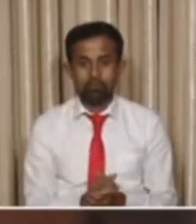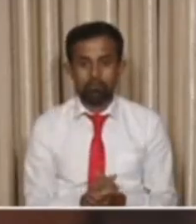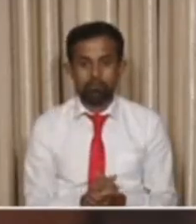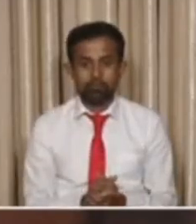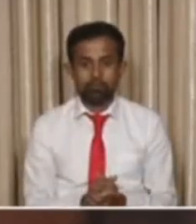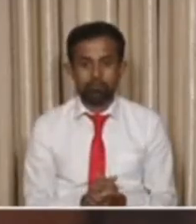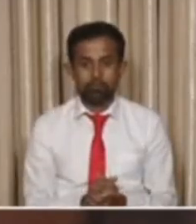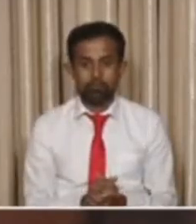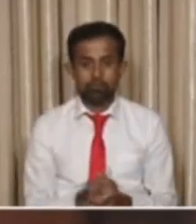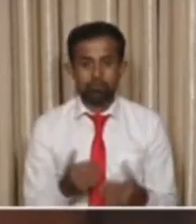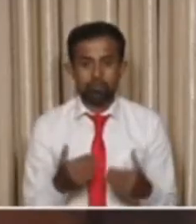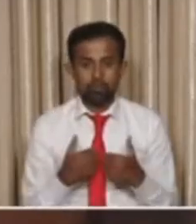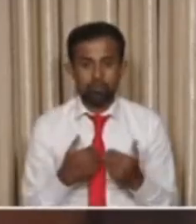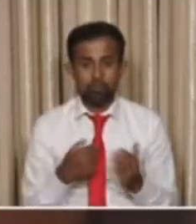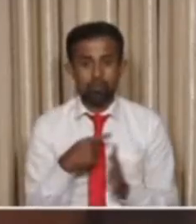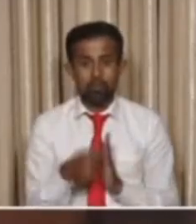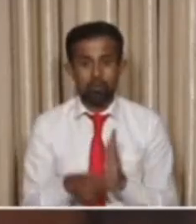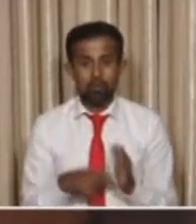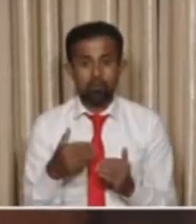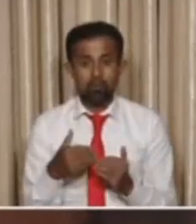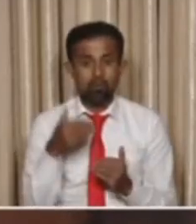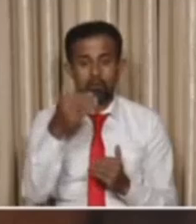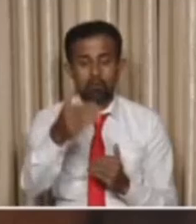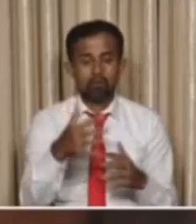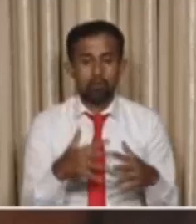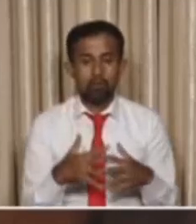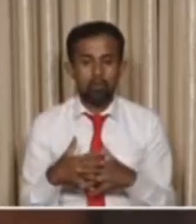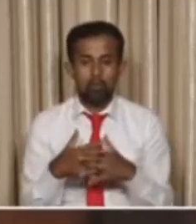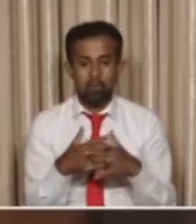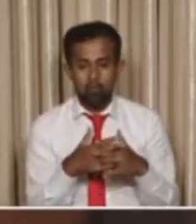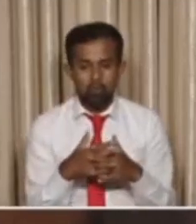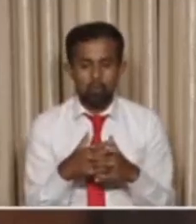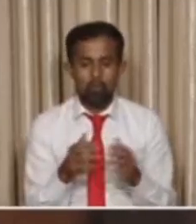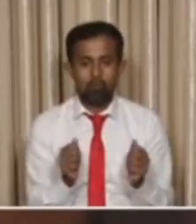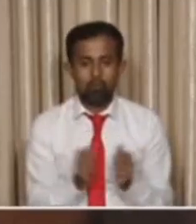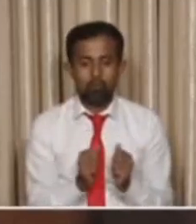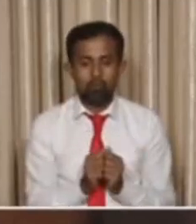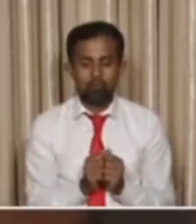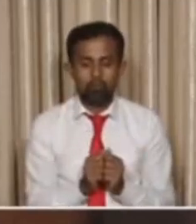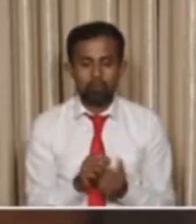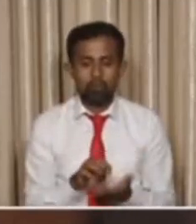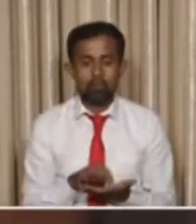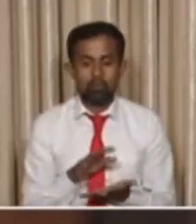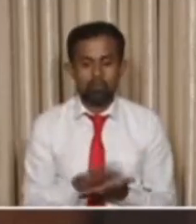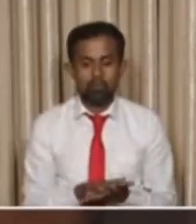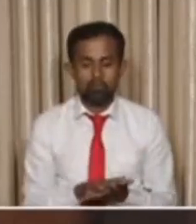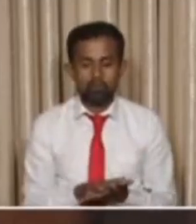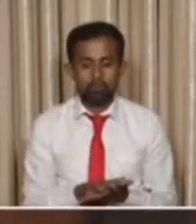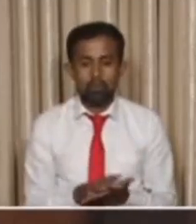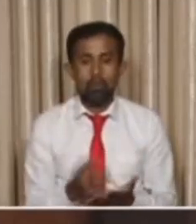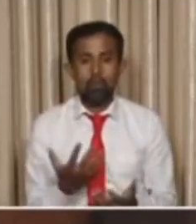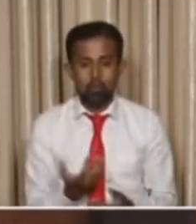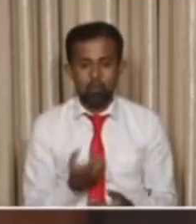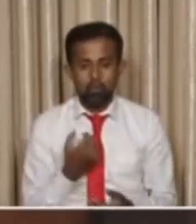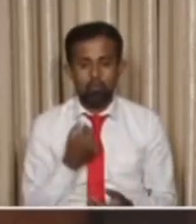நாங்கள் நடவடிக்கை எடுக்க தவிர வயது சென்று முதியோர் கட்டத்தில் இருக்கும் பாராளுமன்ற உறுப்பினர் அரசியல்வாதிகளுடைய அரசியலை